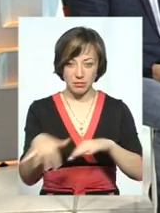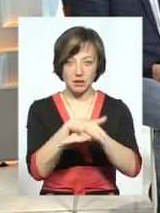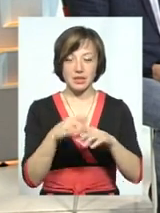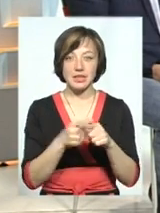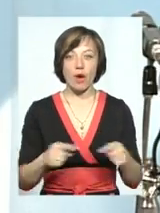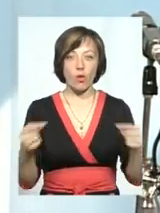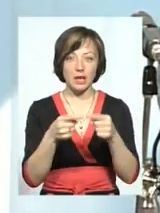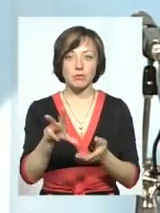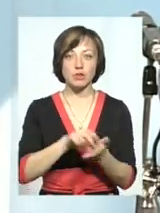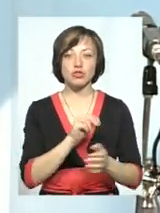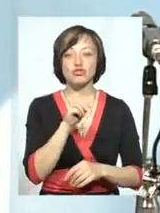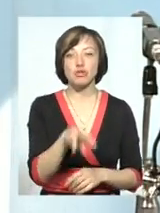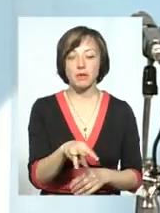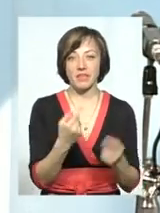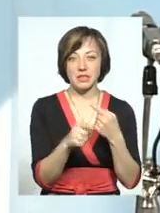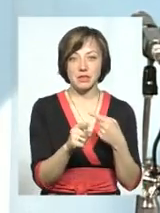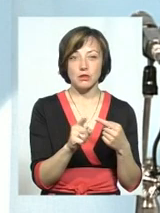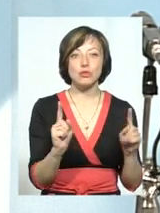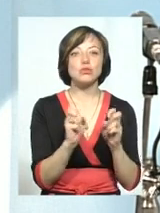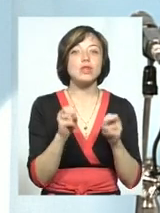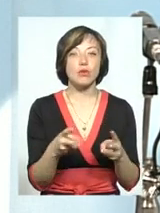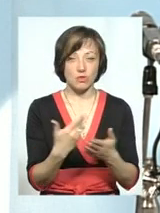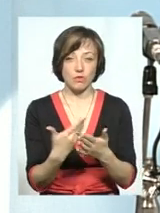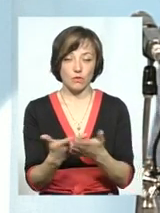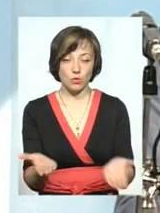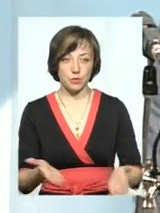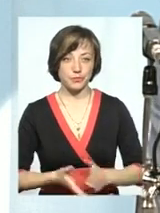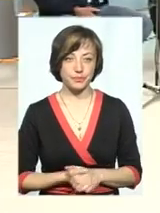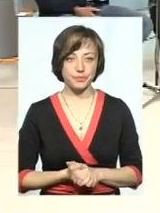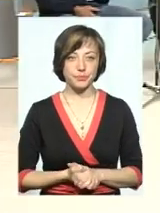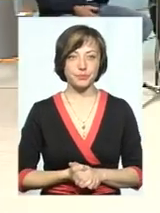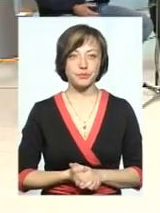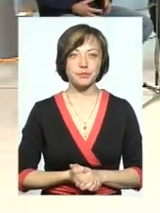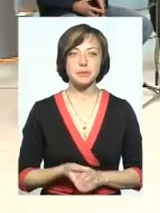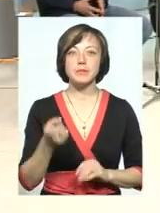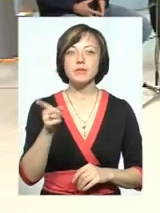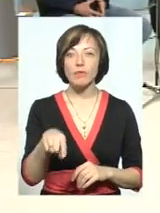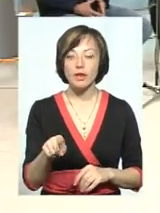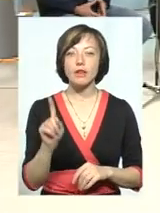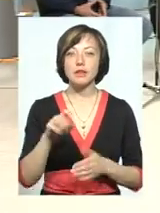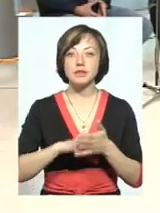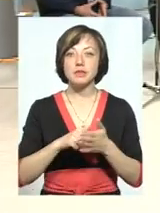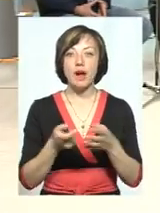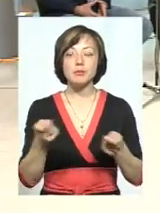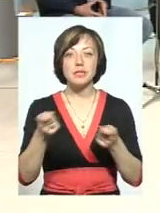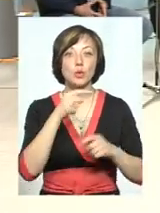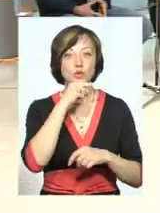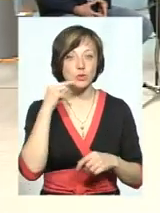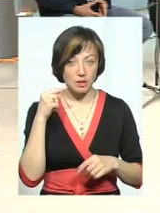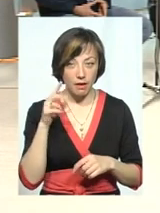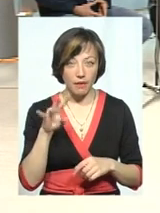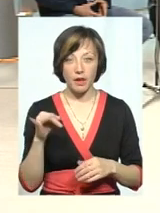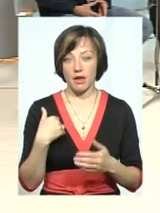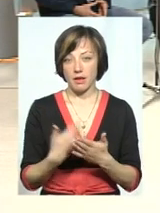такий конкретний приклад, чим відрізняється там, в чому загроза. От. Ну, це лише із-за того, що адміністрували росіяни. Тому що я можу навести